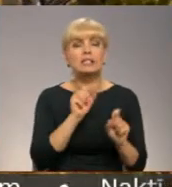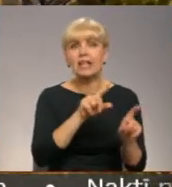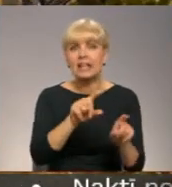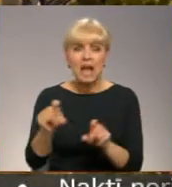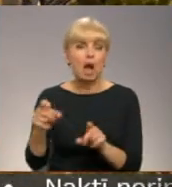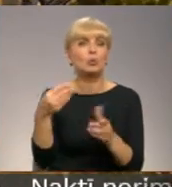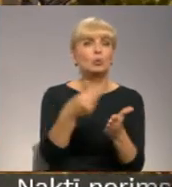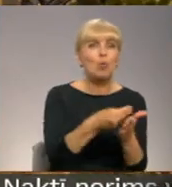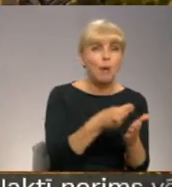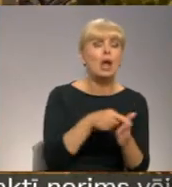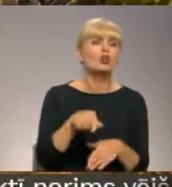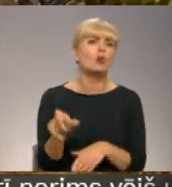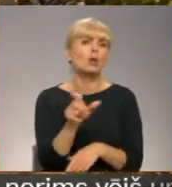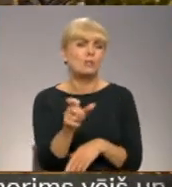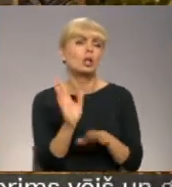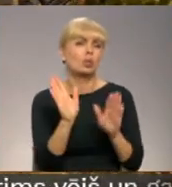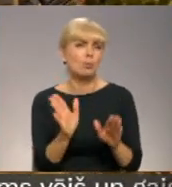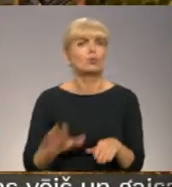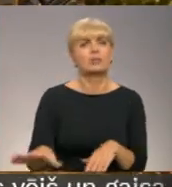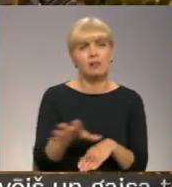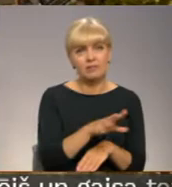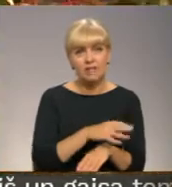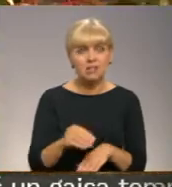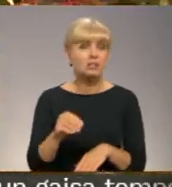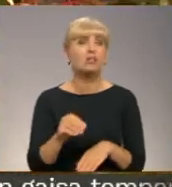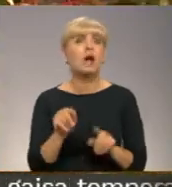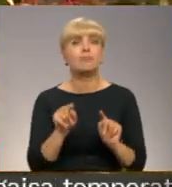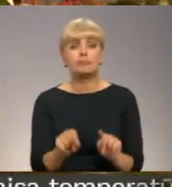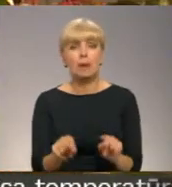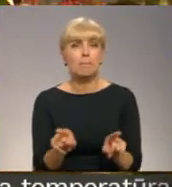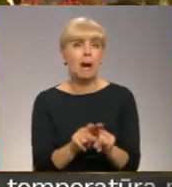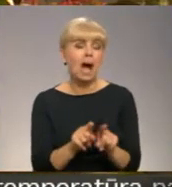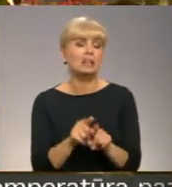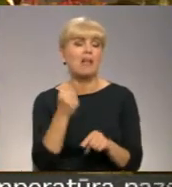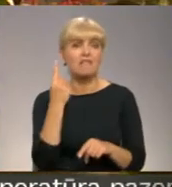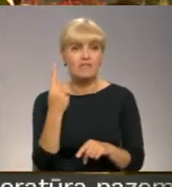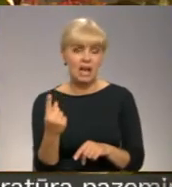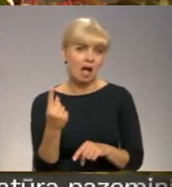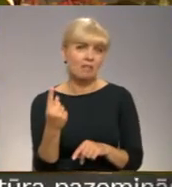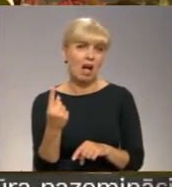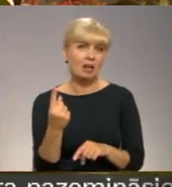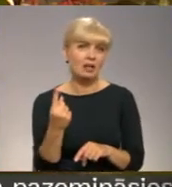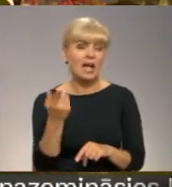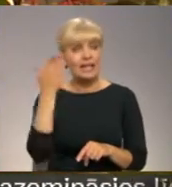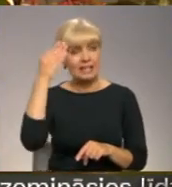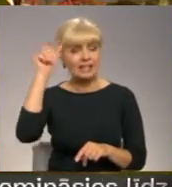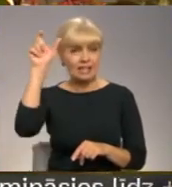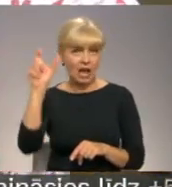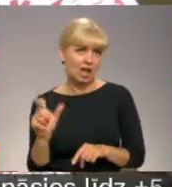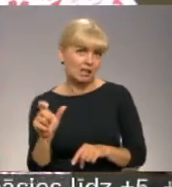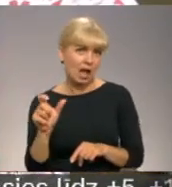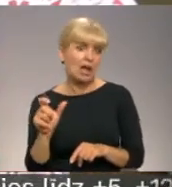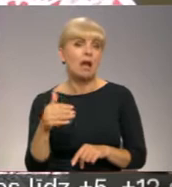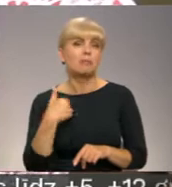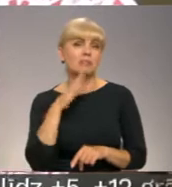visiem būs jau uz šo mirkli, man liekas, visiem jau ir jau jā. Pat vienai īrietei, mums viena